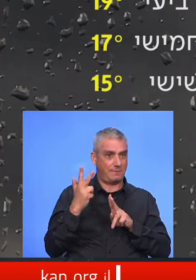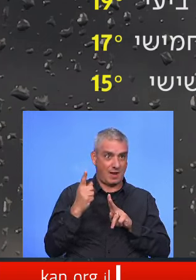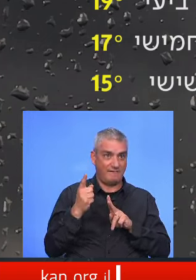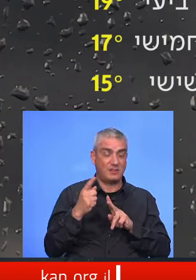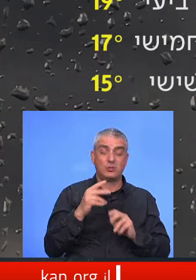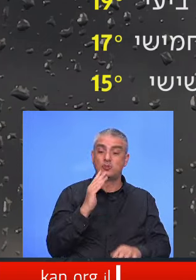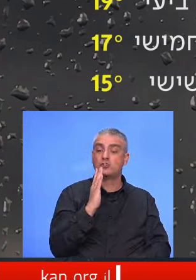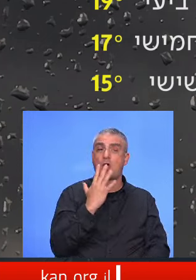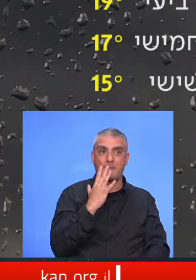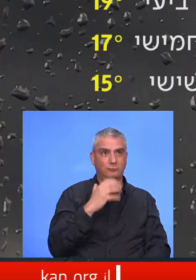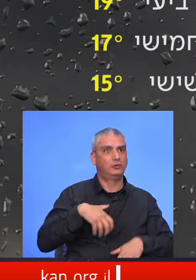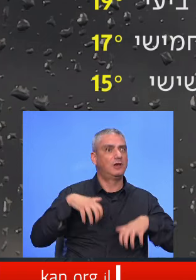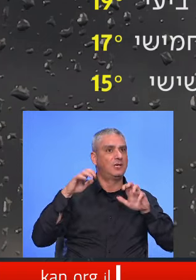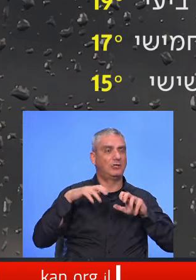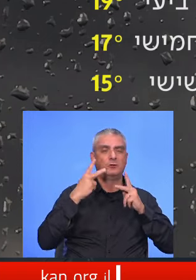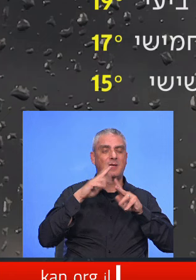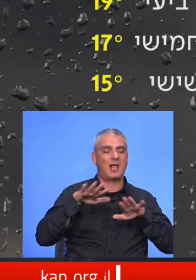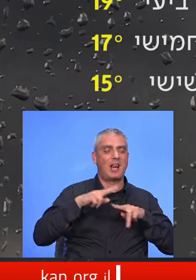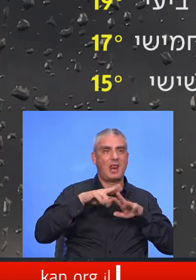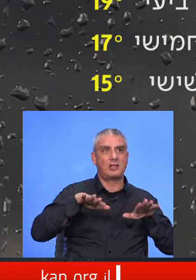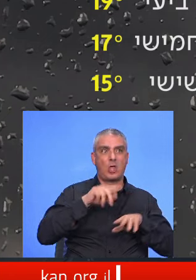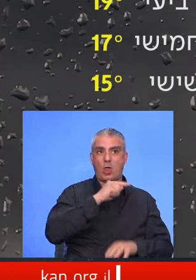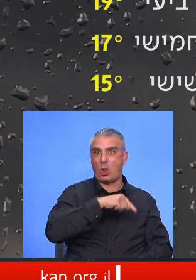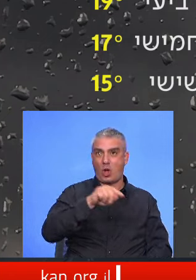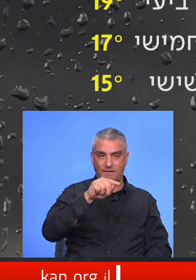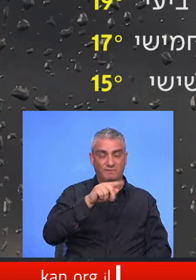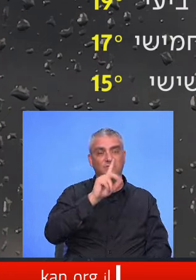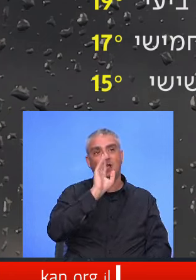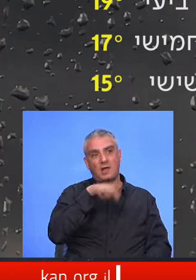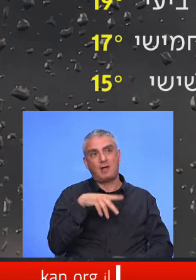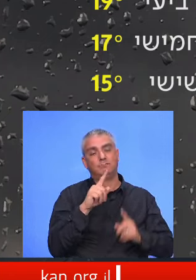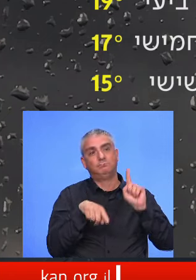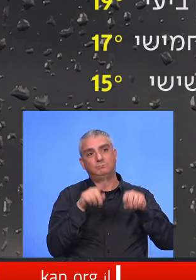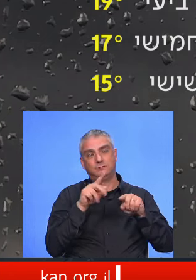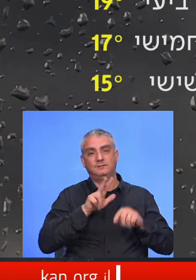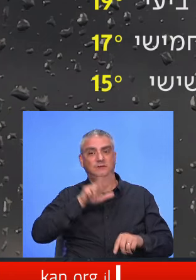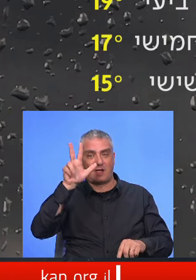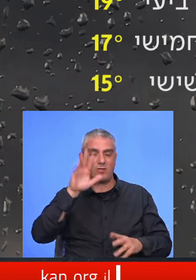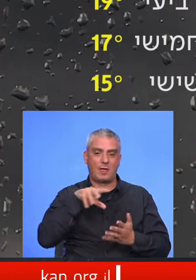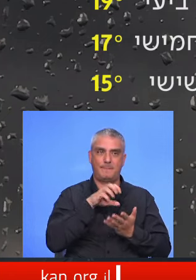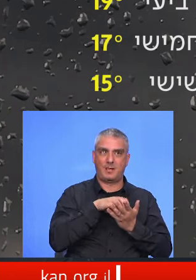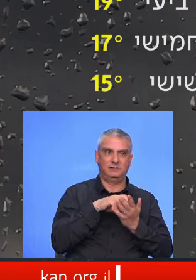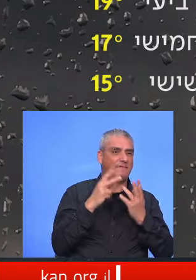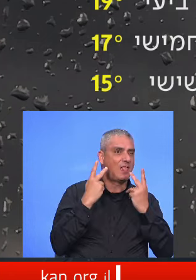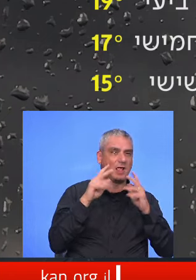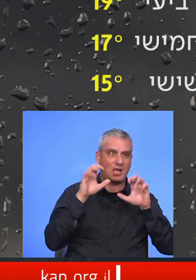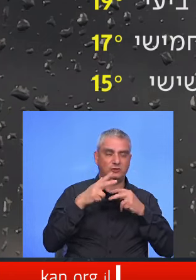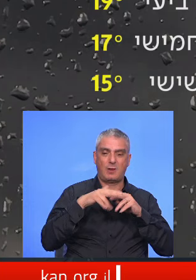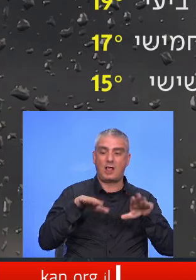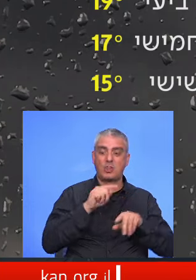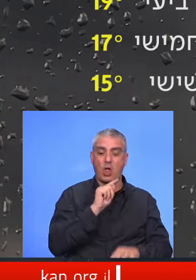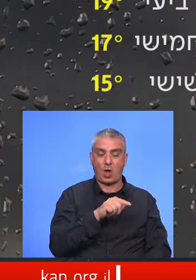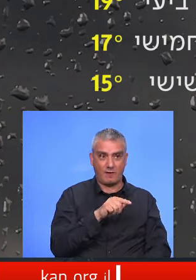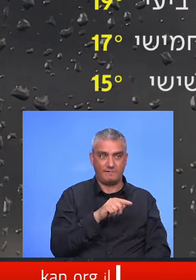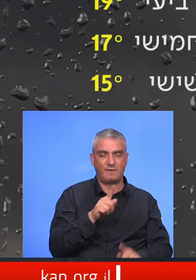יום חמישי גשם שירד בעיקר לאורך מישור החוף, יכול לרדת גשם מקומי גם בצפון גם במרכז, אבל עיקר הגשם לאורך מישור החוף.